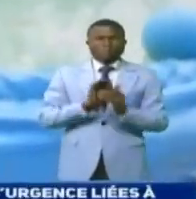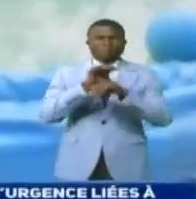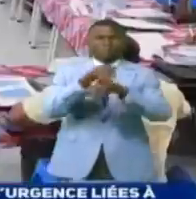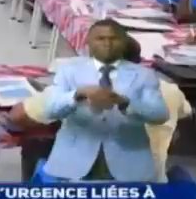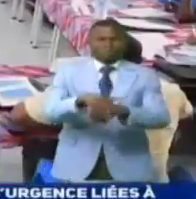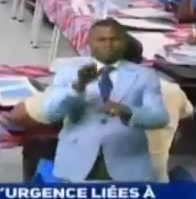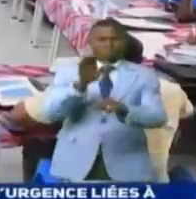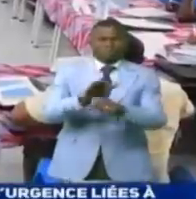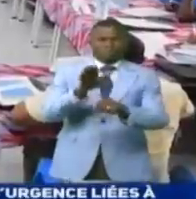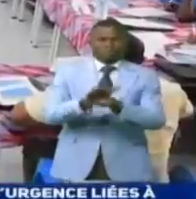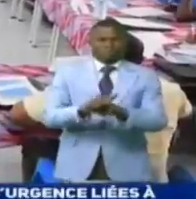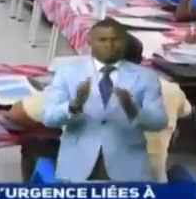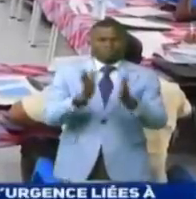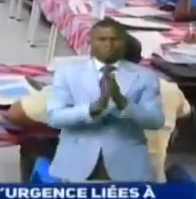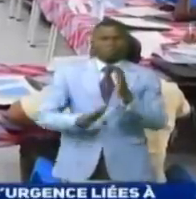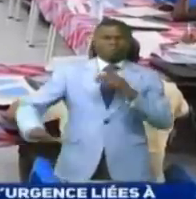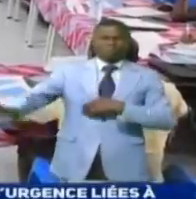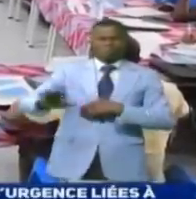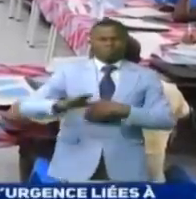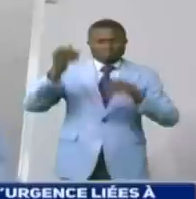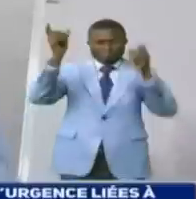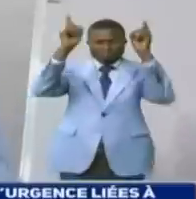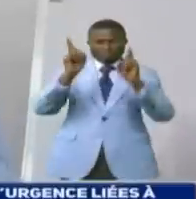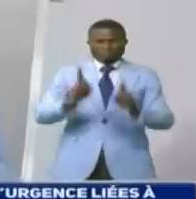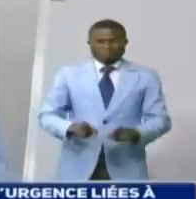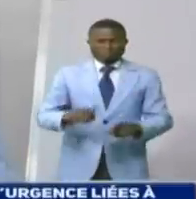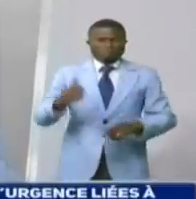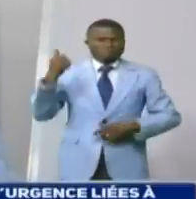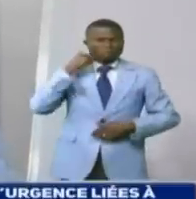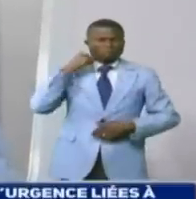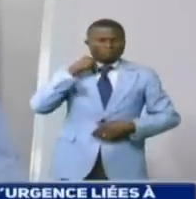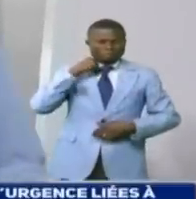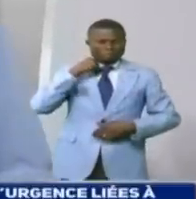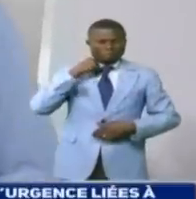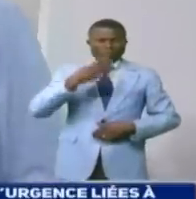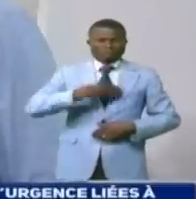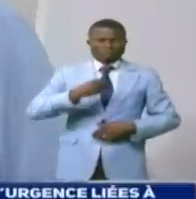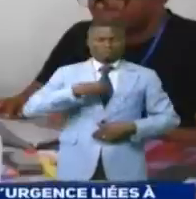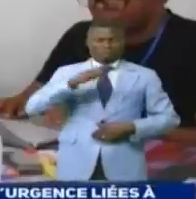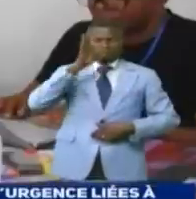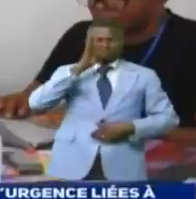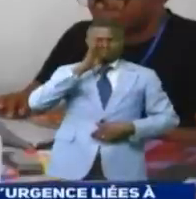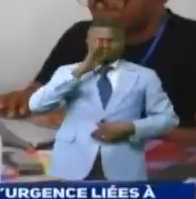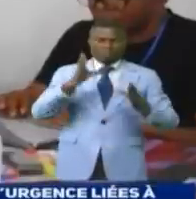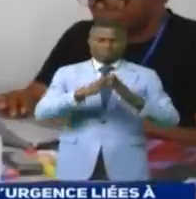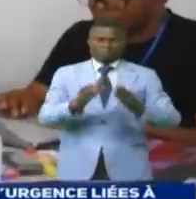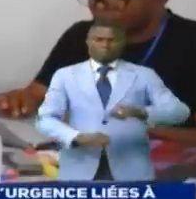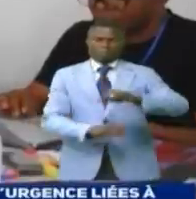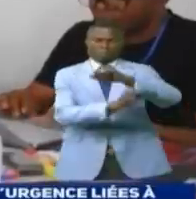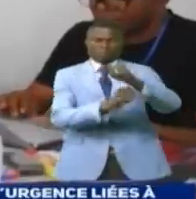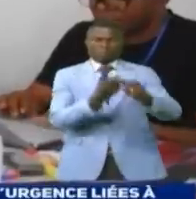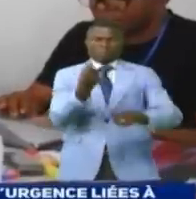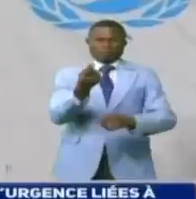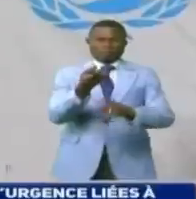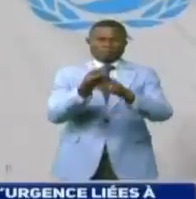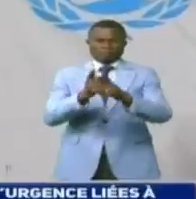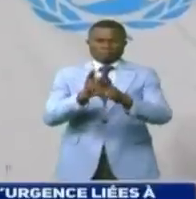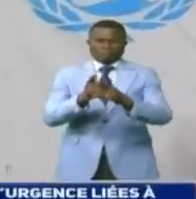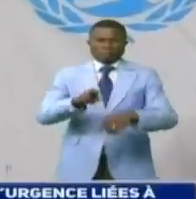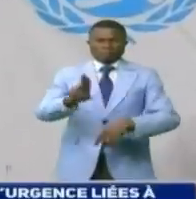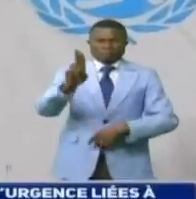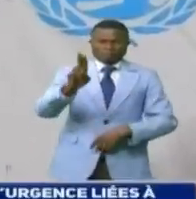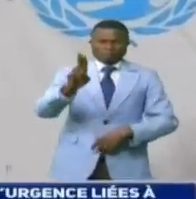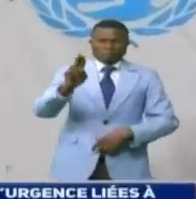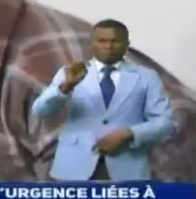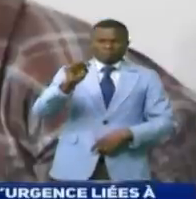de plus ou moins 10 pays d'Afrique et Médecins sans frontières Belgique avec l'appui financier de l'UNICEF.